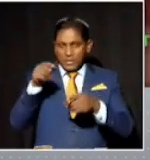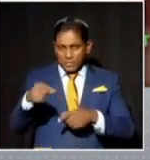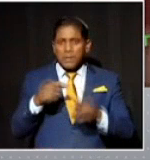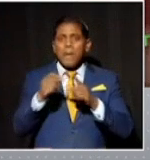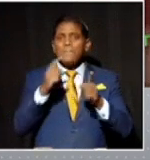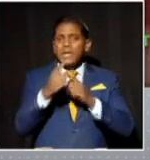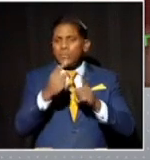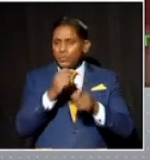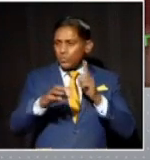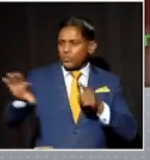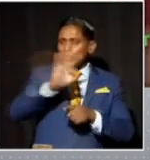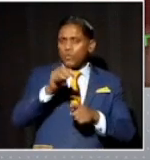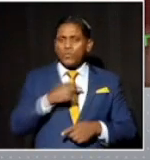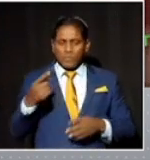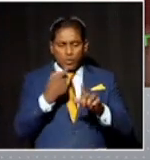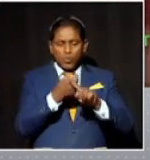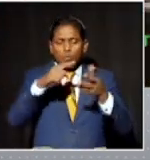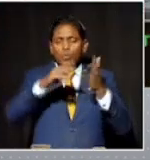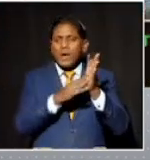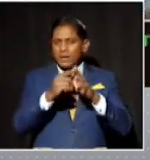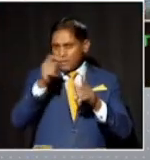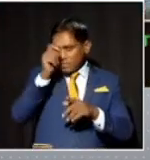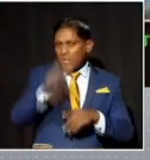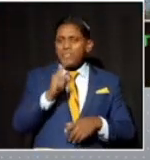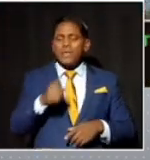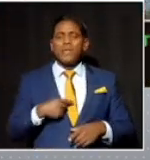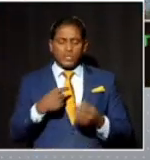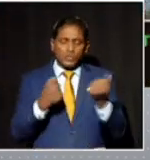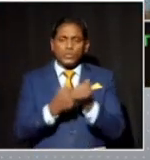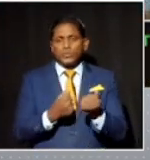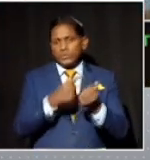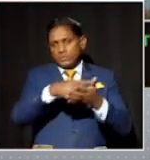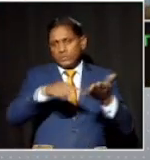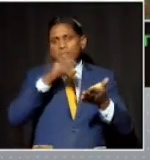වෙල්ගම් මහතා අයවැයට පක්ෂව ඡන්දය ප්‍රකාශ කළා. දෙමළ